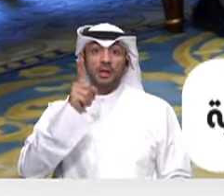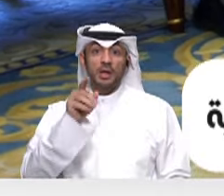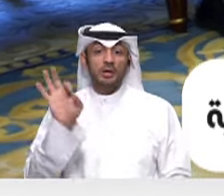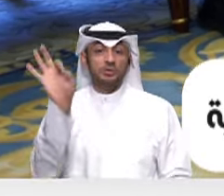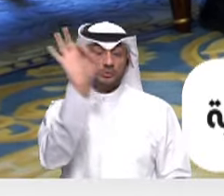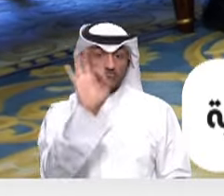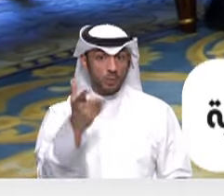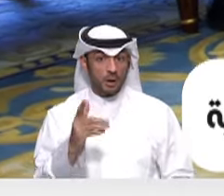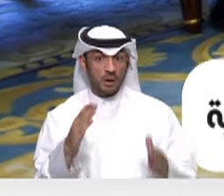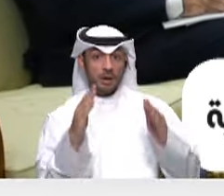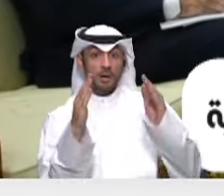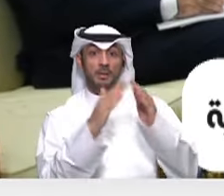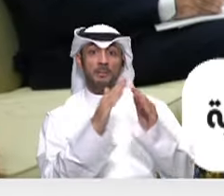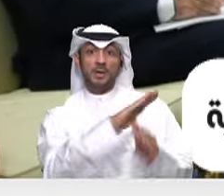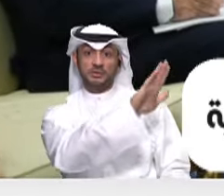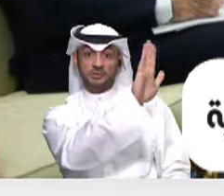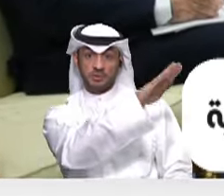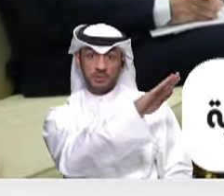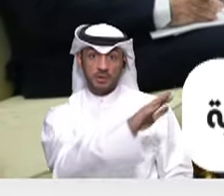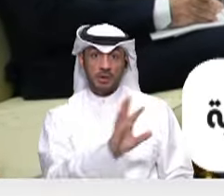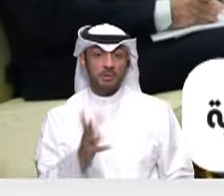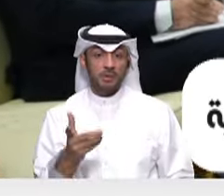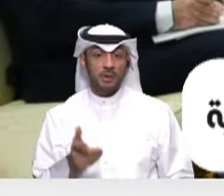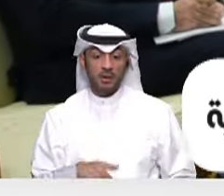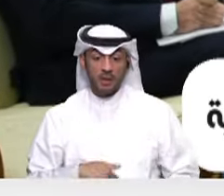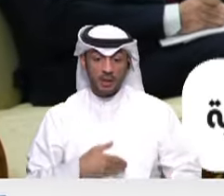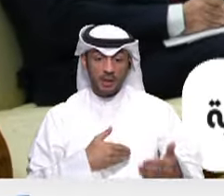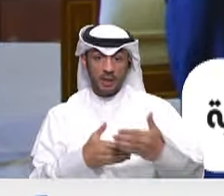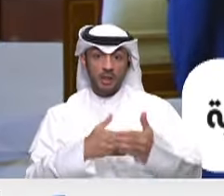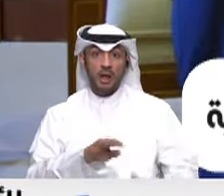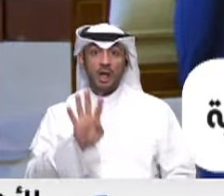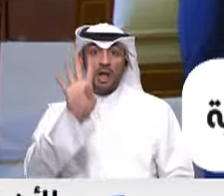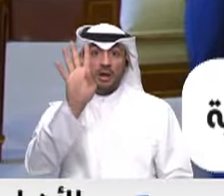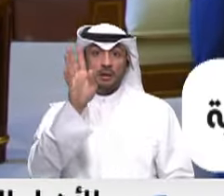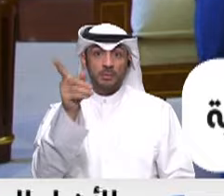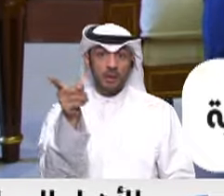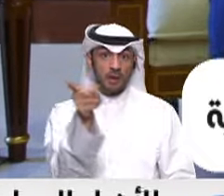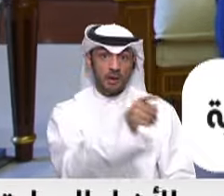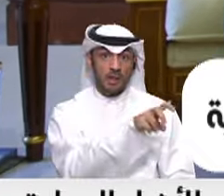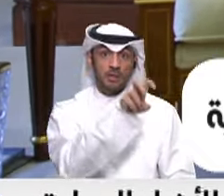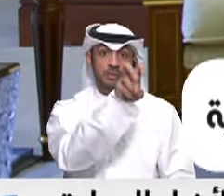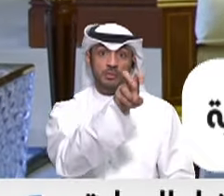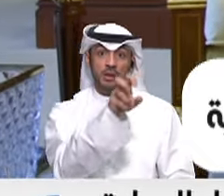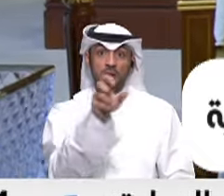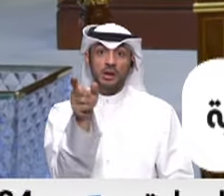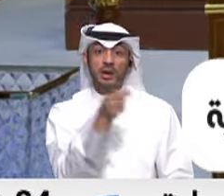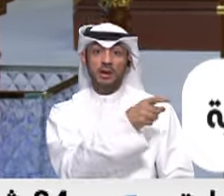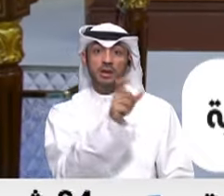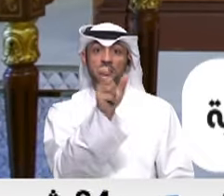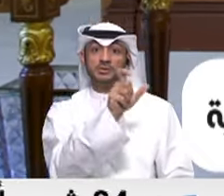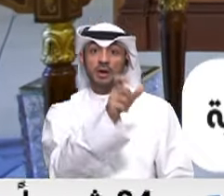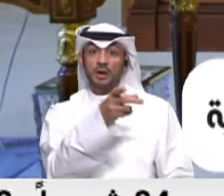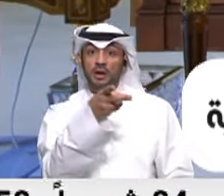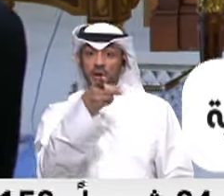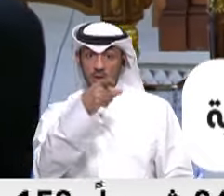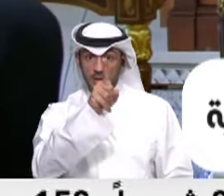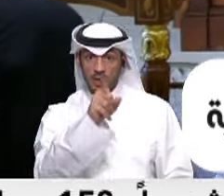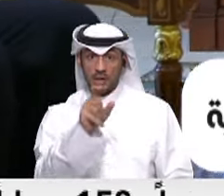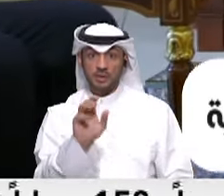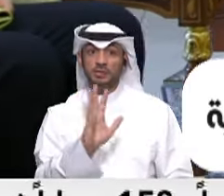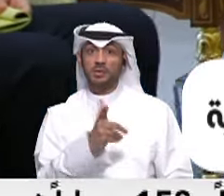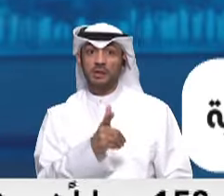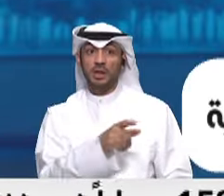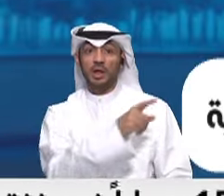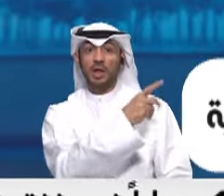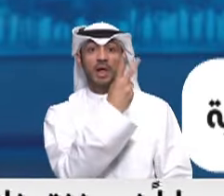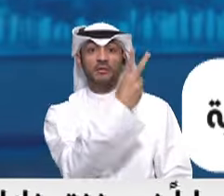جمهوريه مصر العربيه الشقيقه خلال الفتره من الرابع الى الثامن من نوفمبر 2000 و24 تحت عنوان